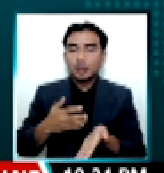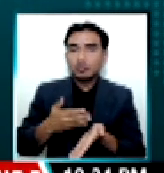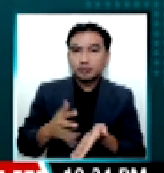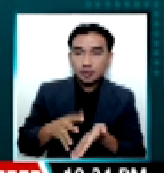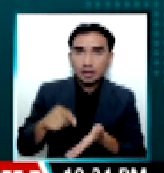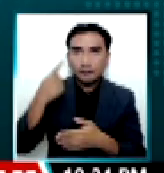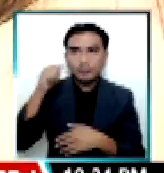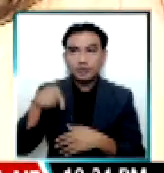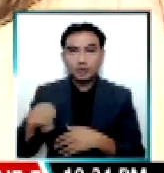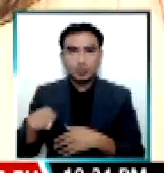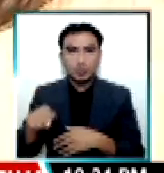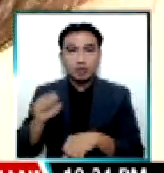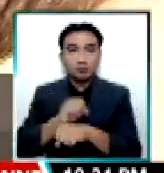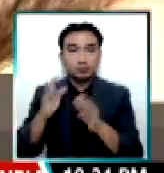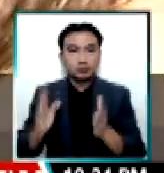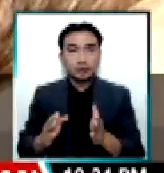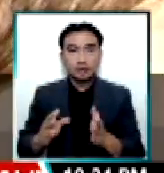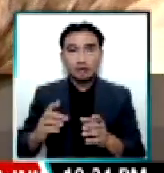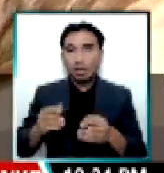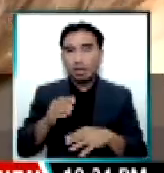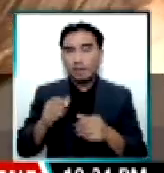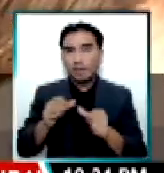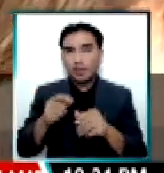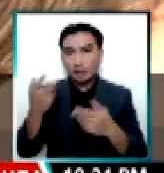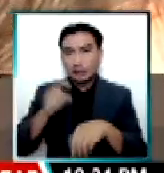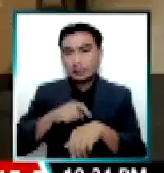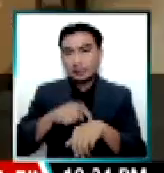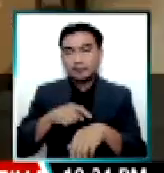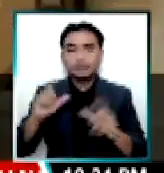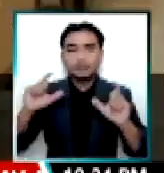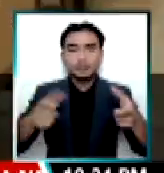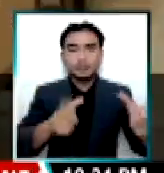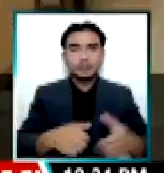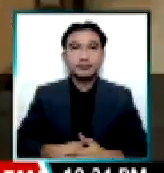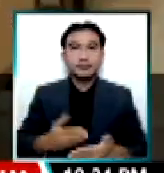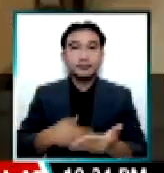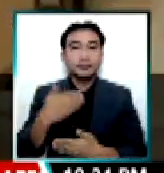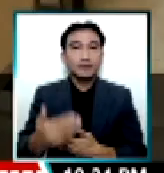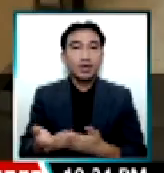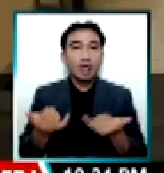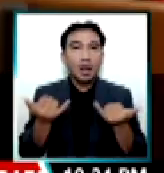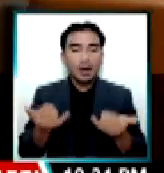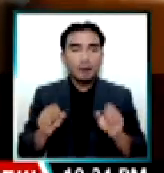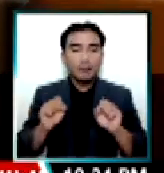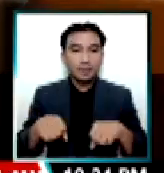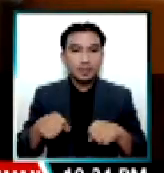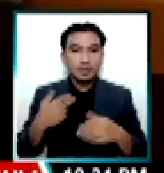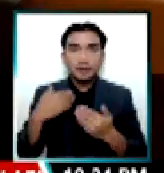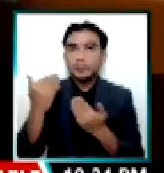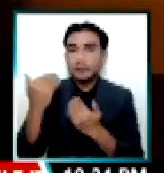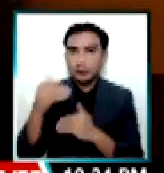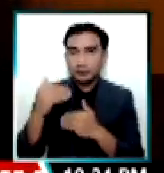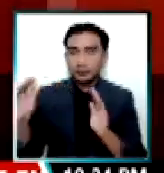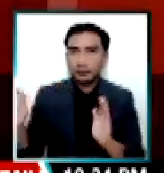kada linggulang lockdown. Sabi naman ni Education Undersecretary Tonisito Umali, posible ipagpatuloy pa rin ang limited face-to-face classes sakaling